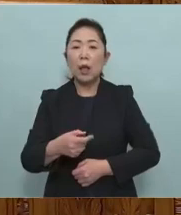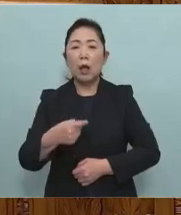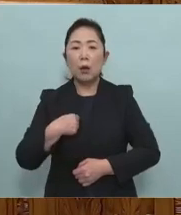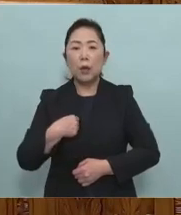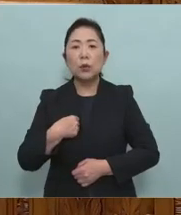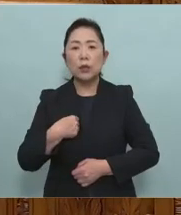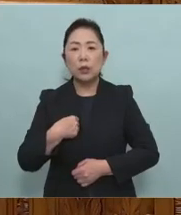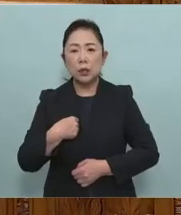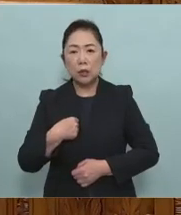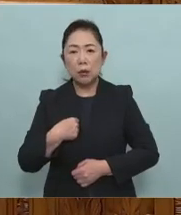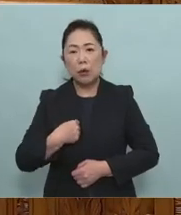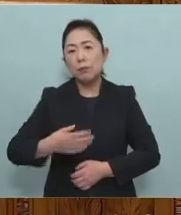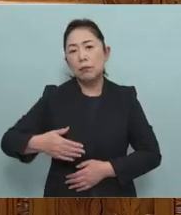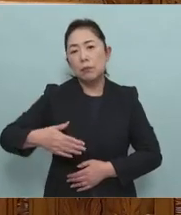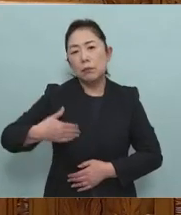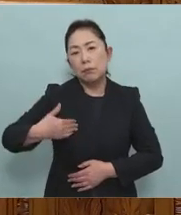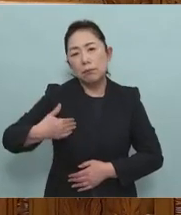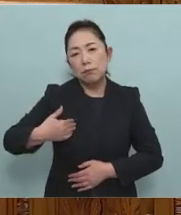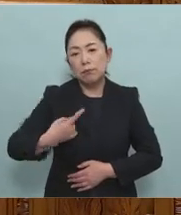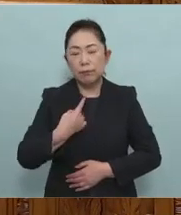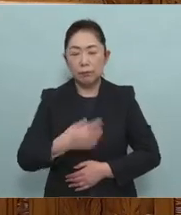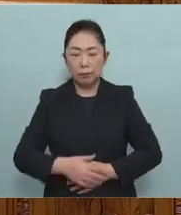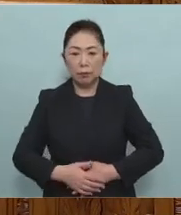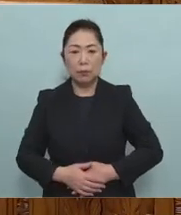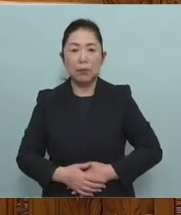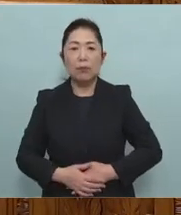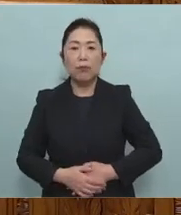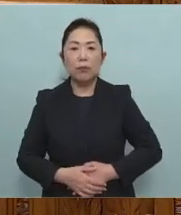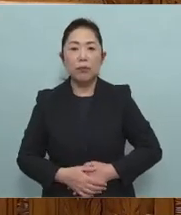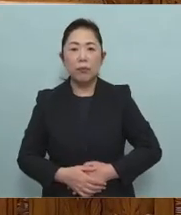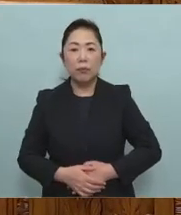私には皆目見当がつきません。